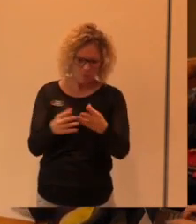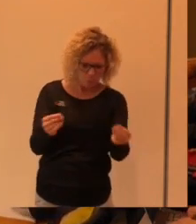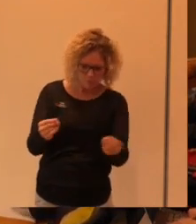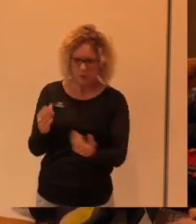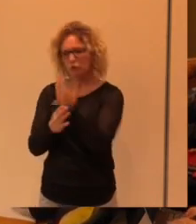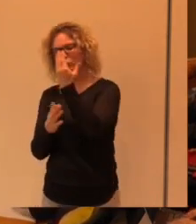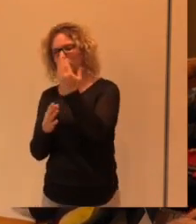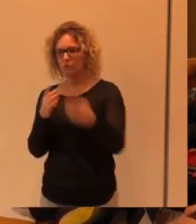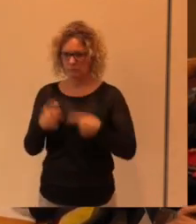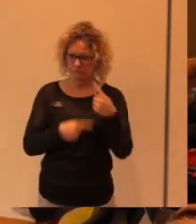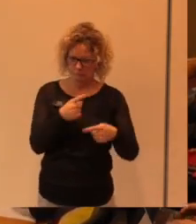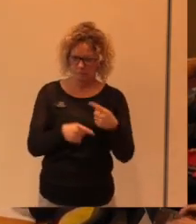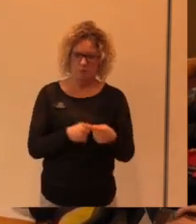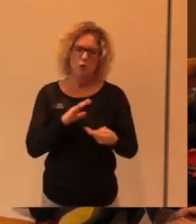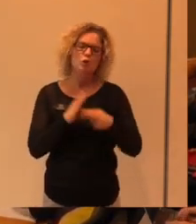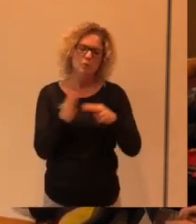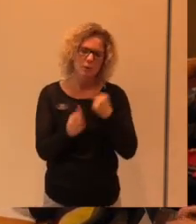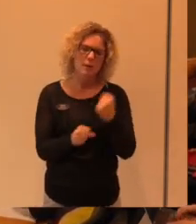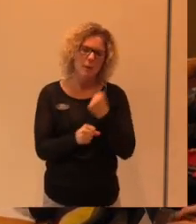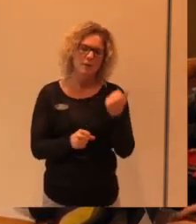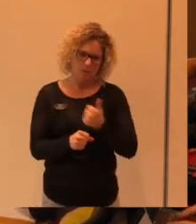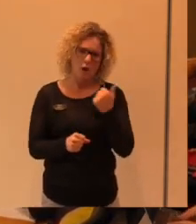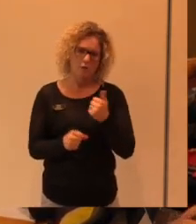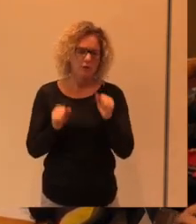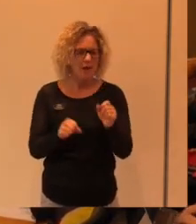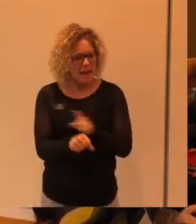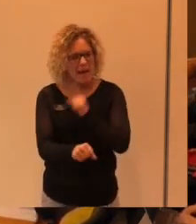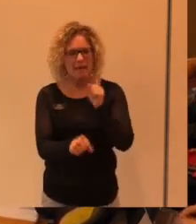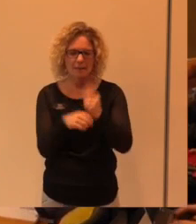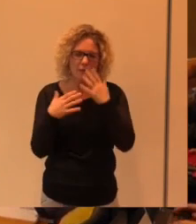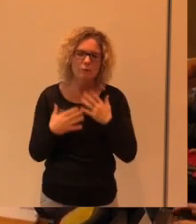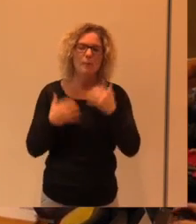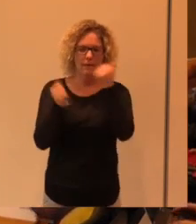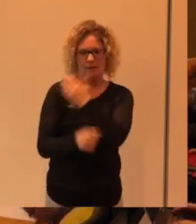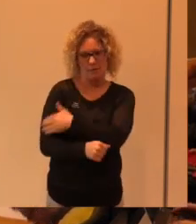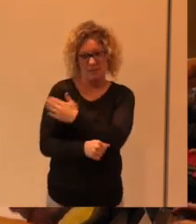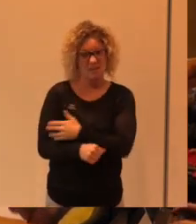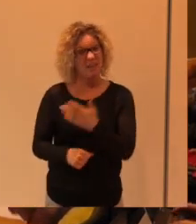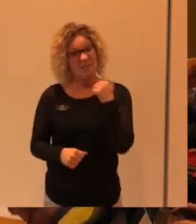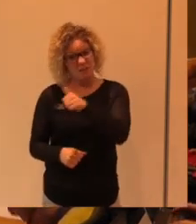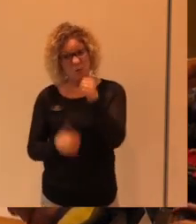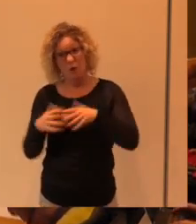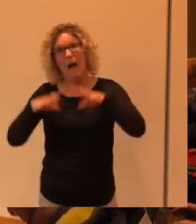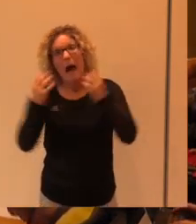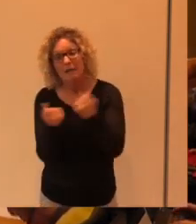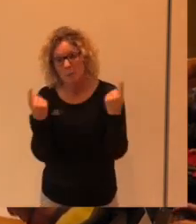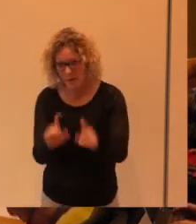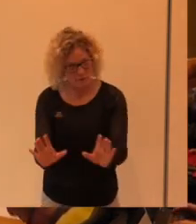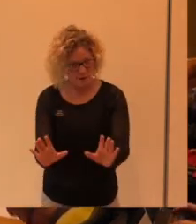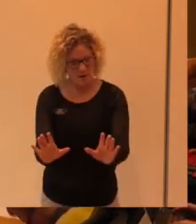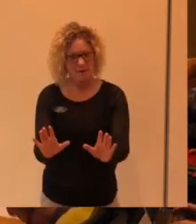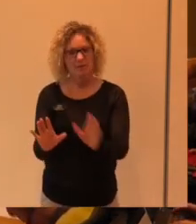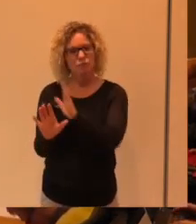Hans pratade om tror jag tidigare, det med systematiskt arbete, att man ska systematiskt förbättra tjänster då. Det kan vara svårt att ta allting samtidigt.